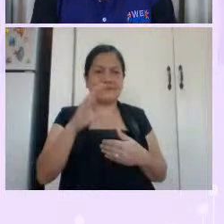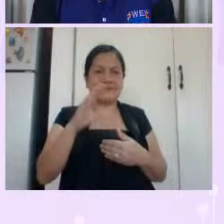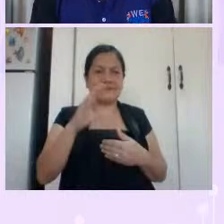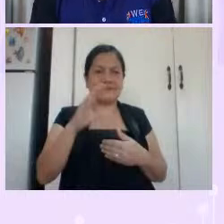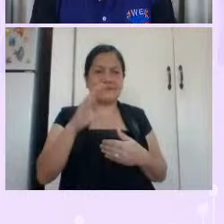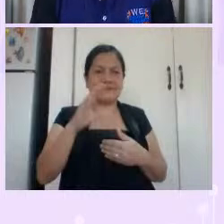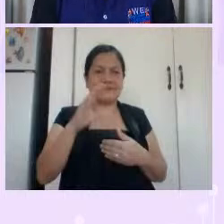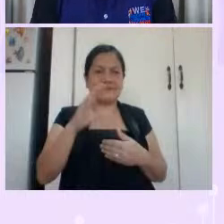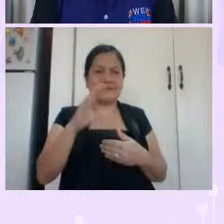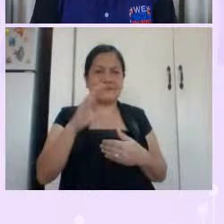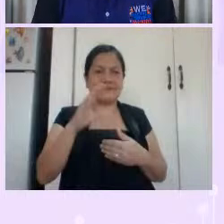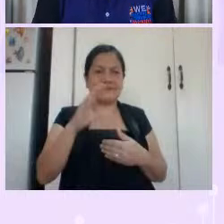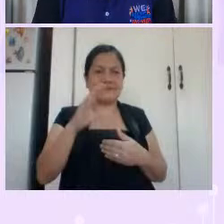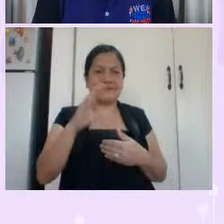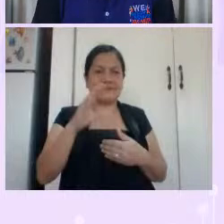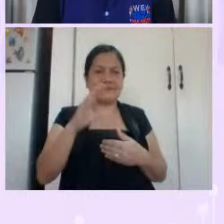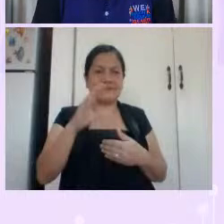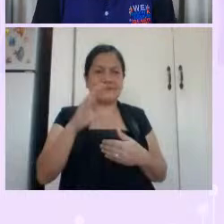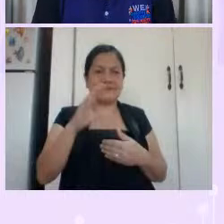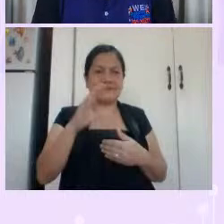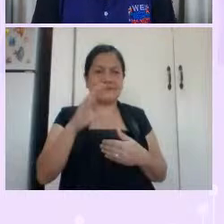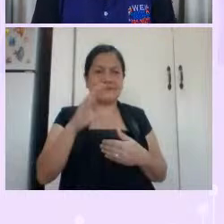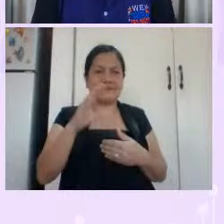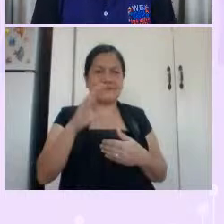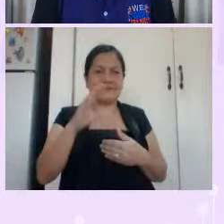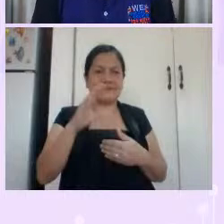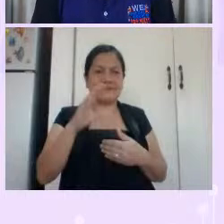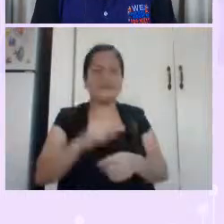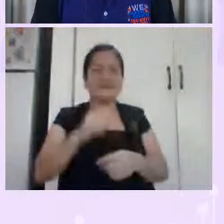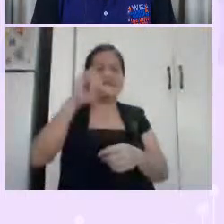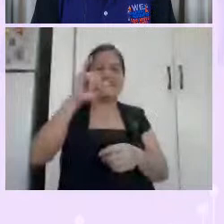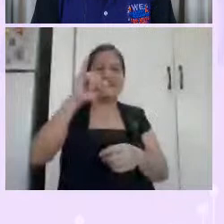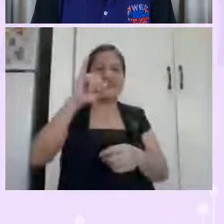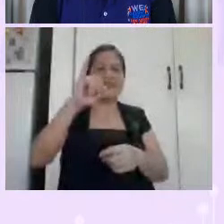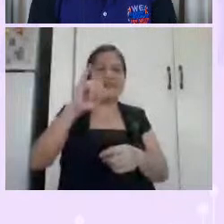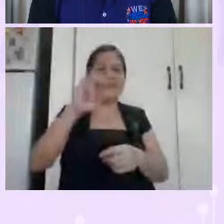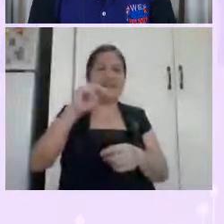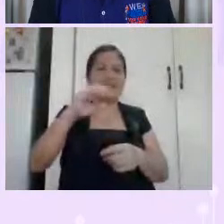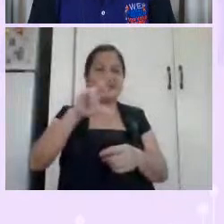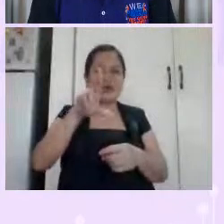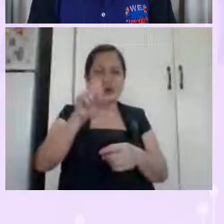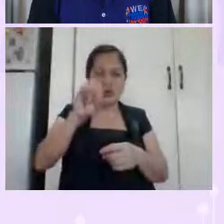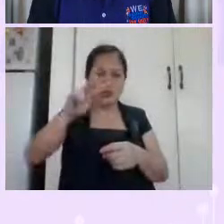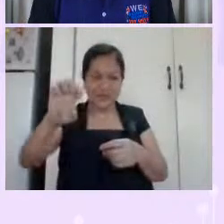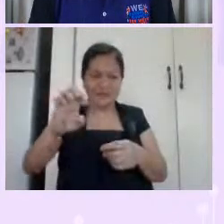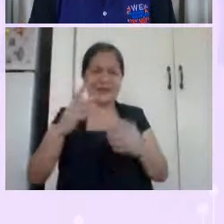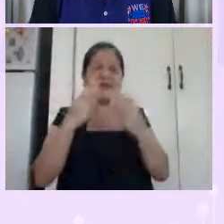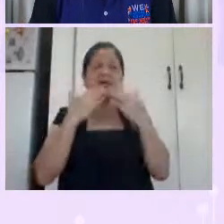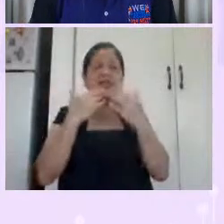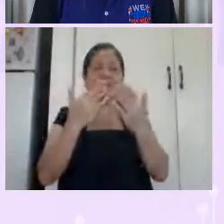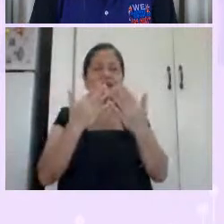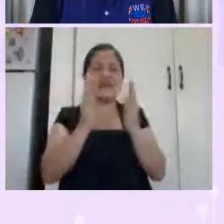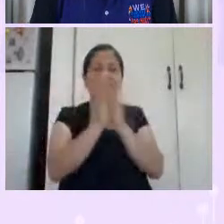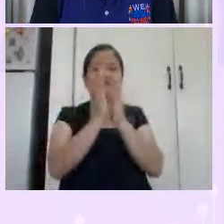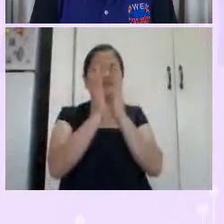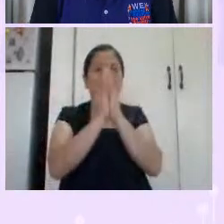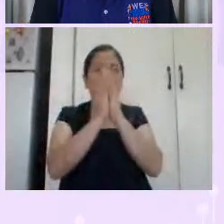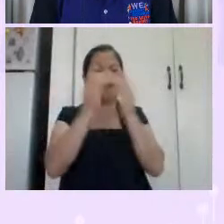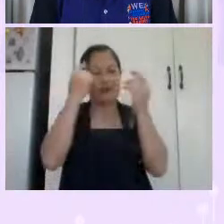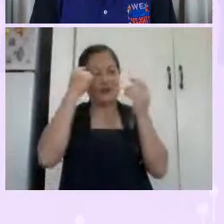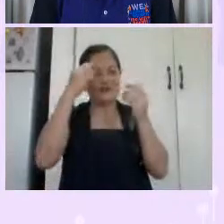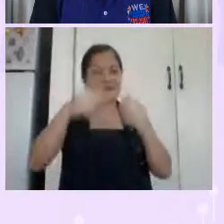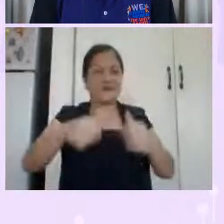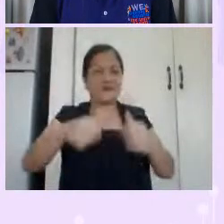Congratulations po sa nanalo. And announce po natin mamaya ang ating mga winners after po ng activity po natin. Next